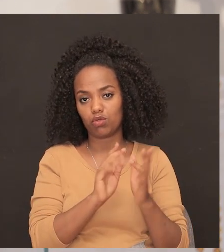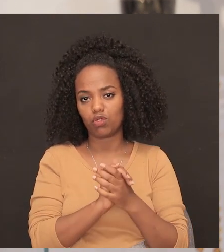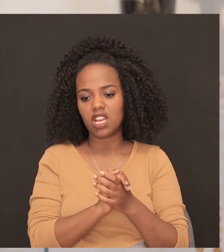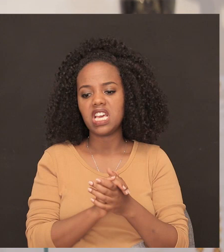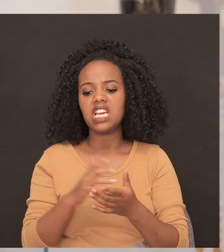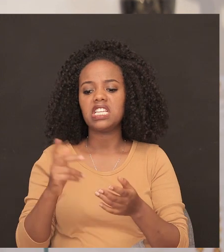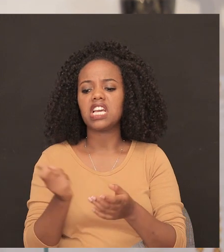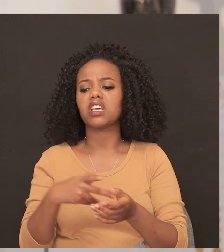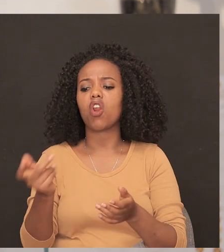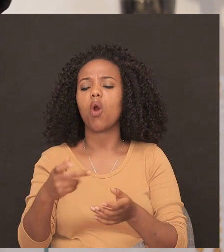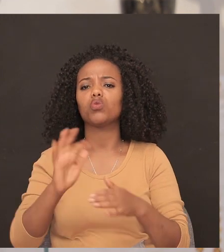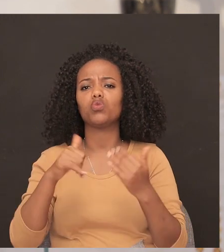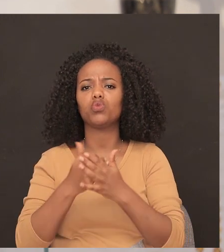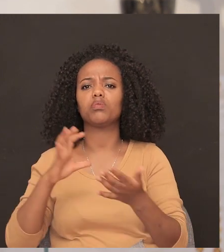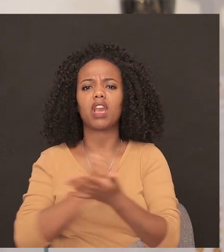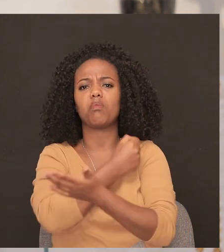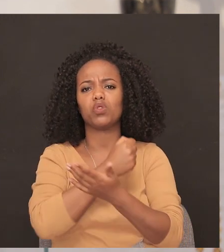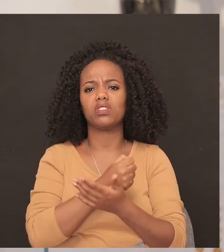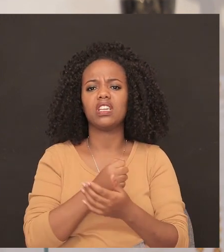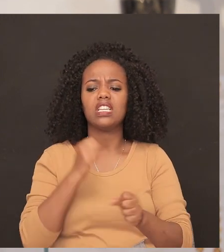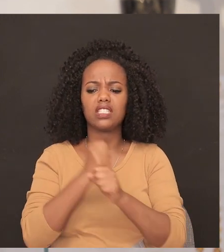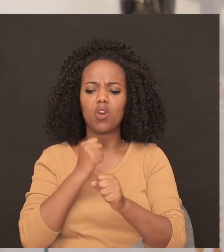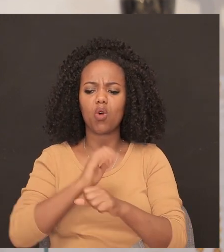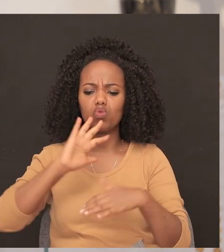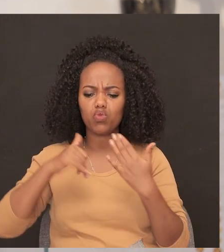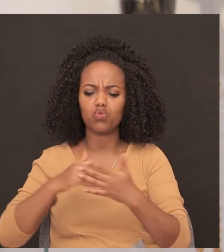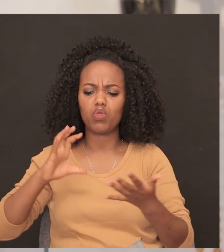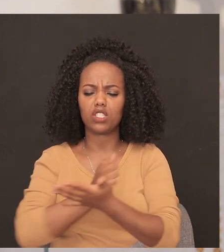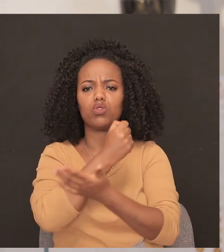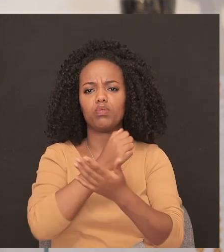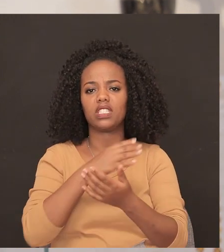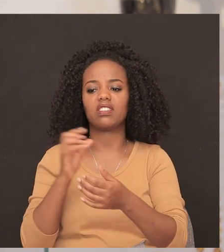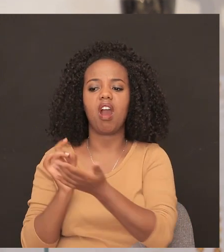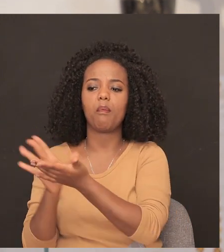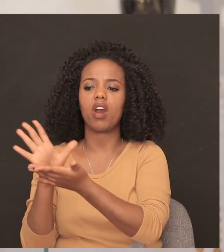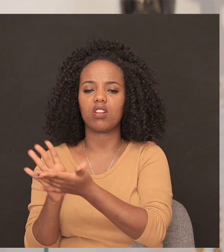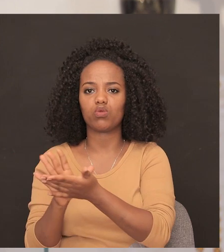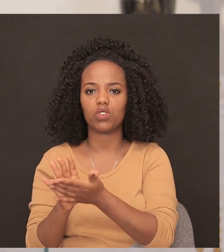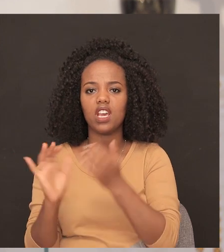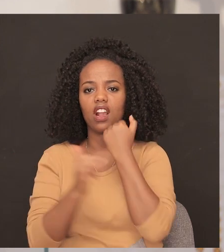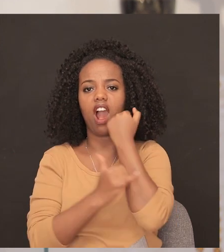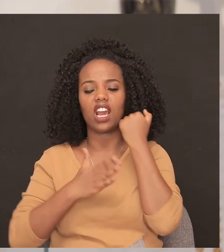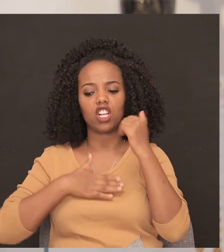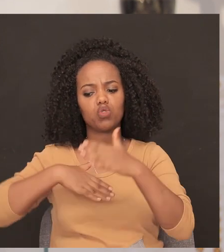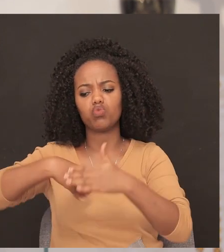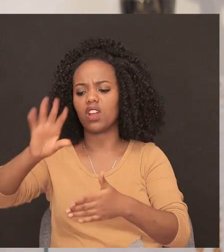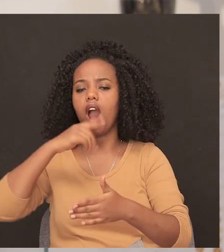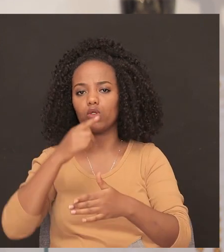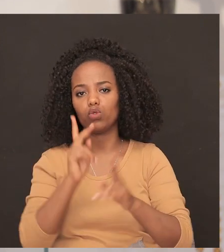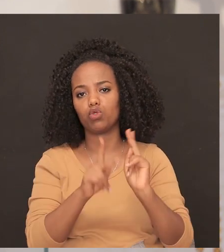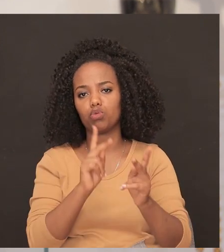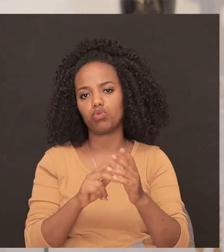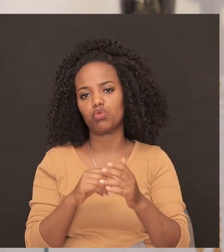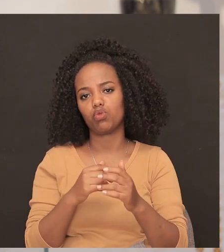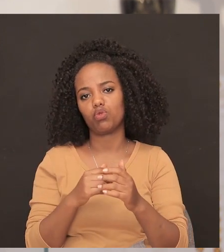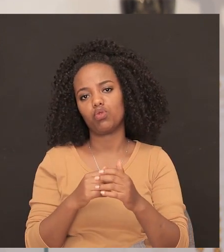የዘራውን ሁሉ ቀሙትና የለፋበትን ሁሉ ወሰዱበትና አባረሩት። ሂድልን ከአገራችን ውጣልን